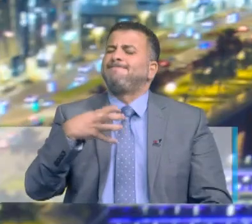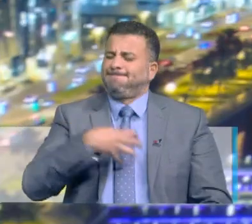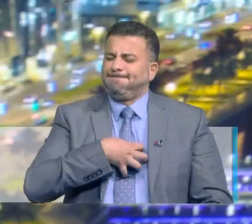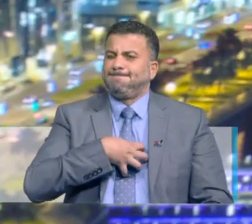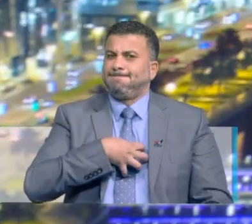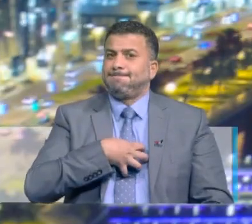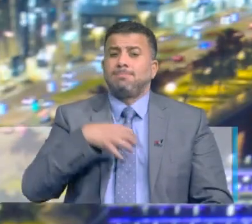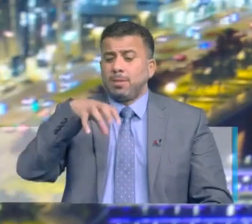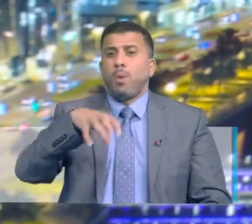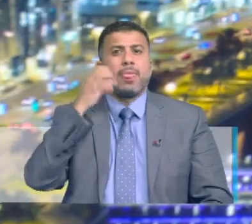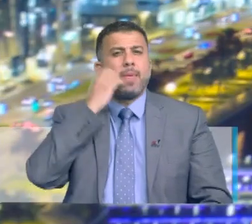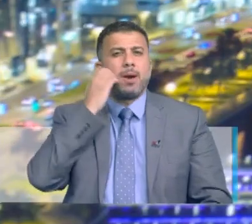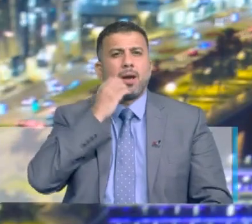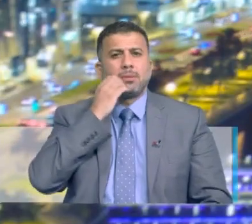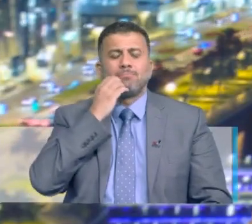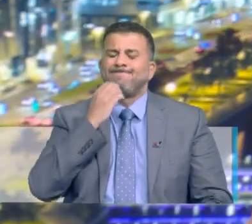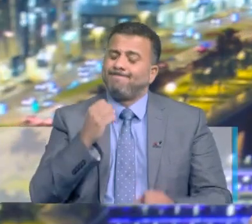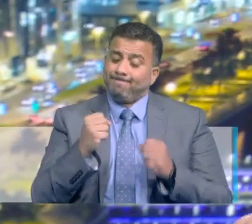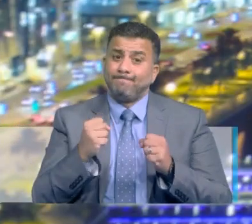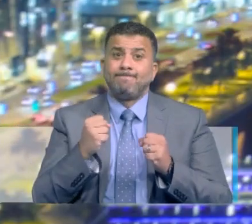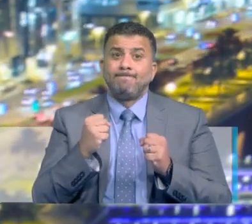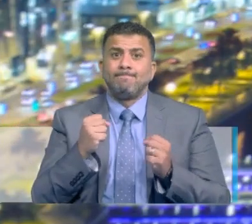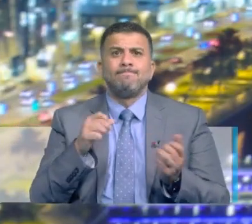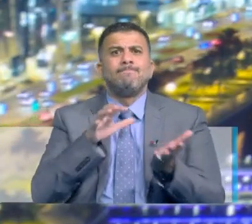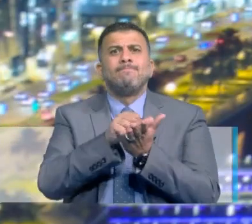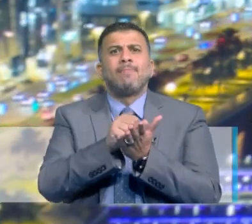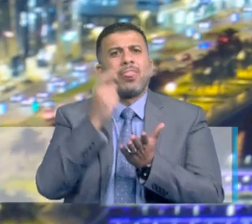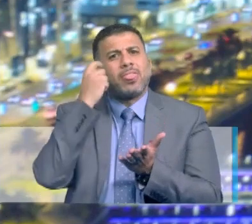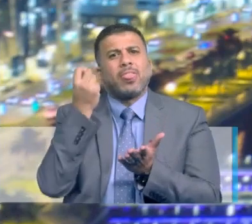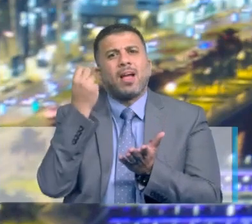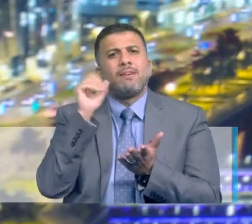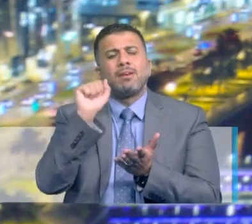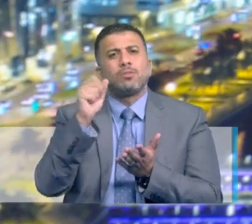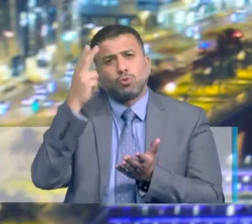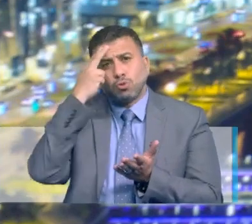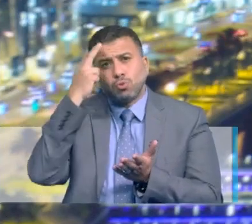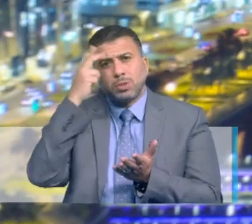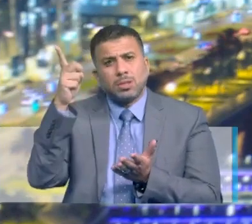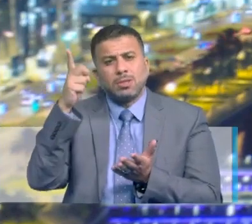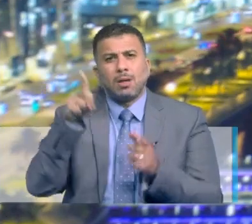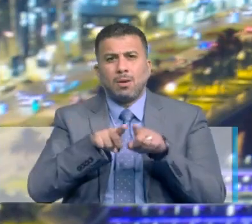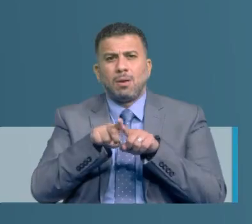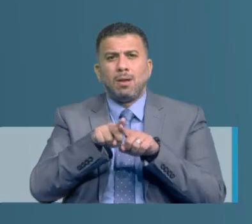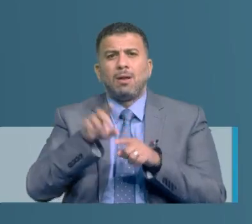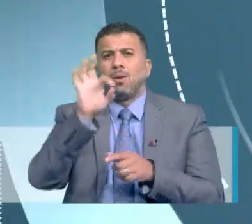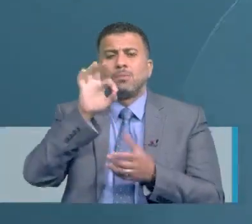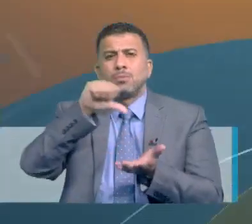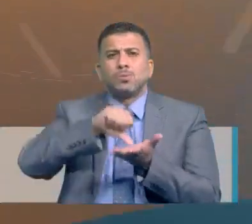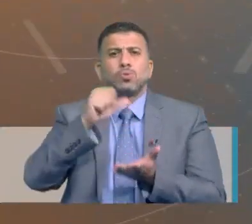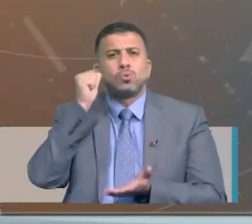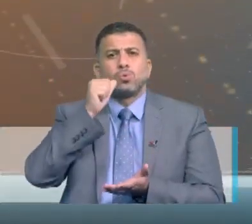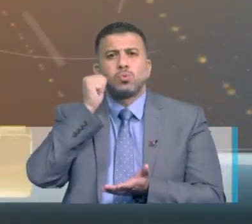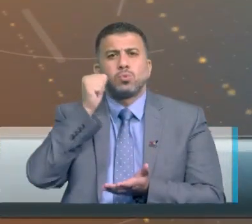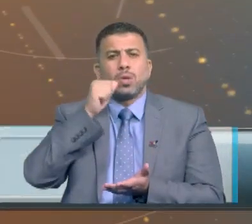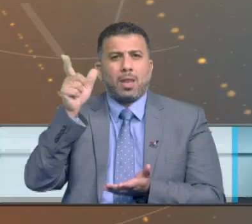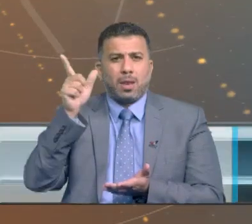دانت دوله الامارات بشده اقتحام الملحقيه الثقافيه للمملكه العربيه السعوديه الشقيقه في العاصمه